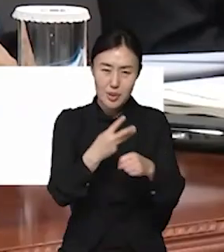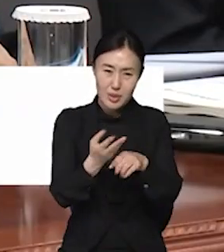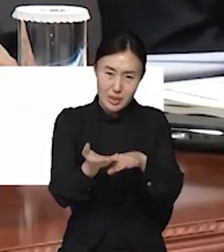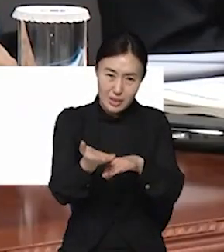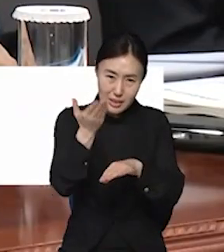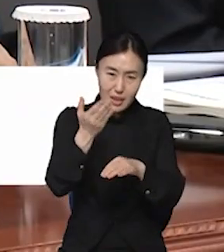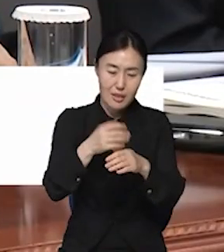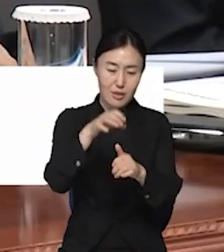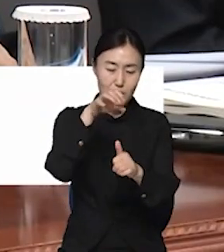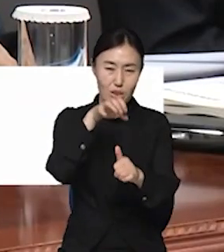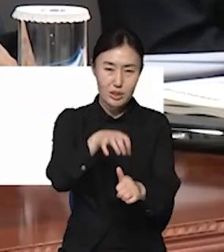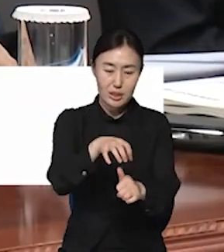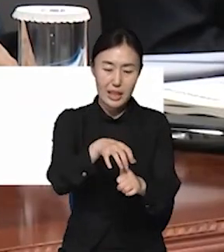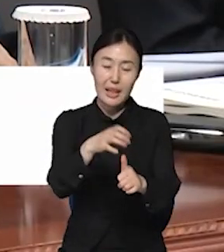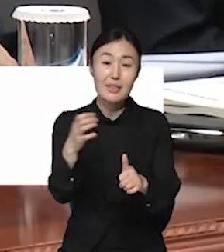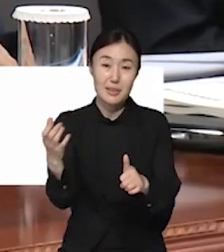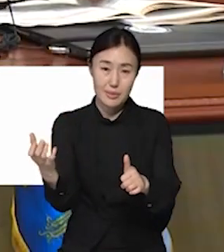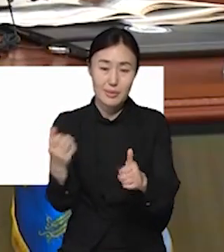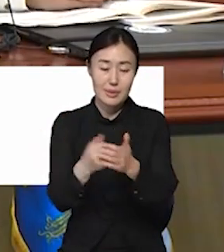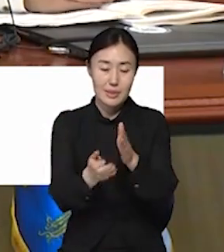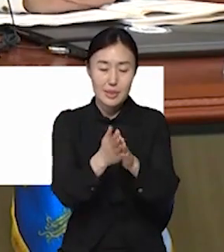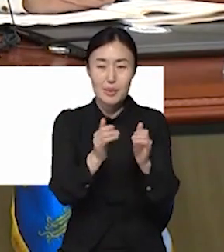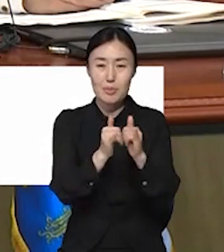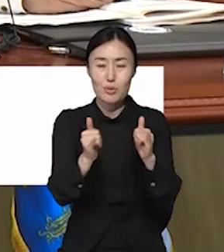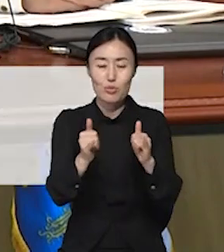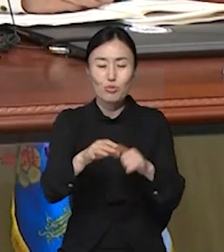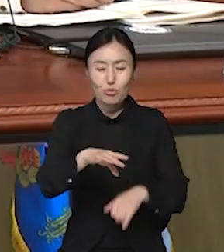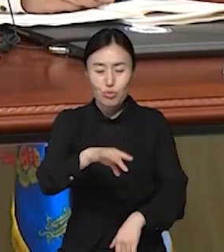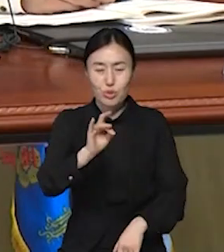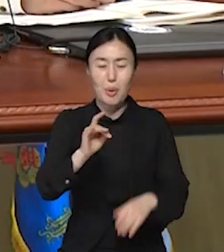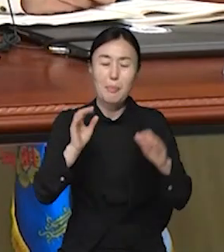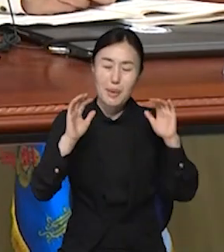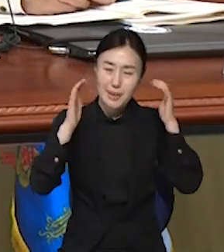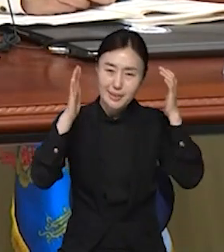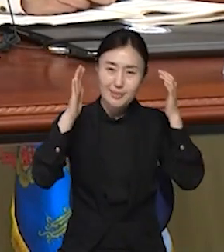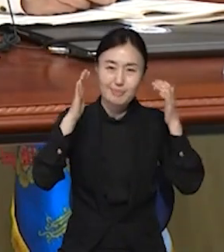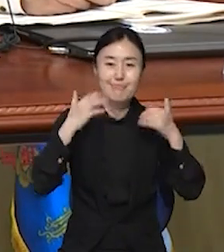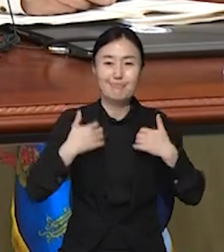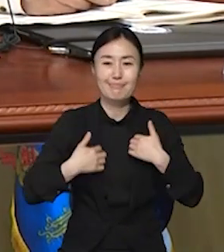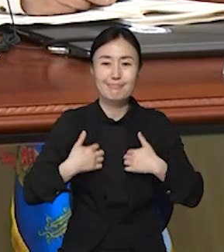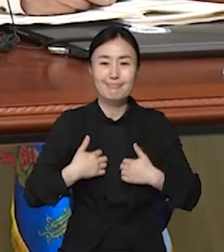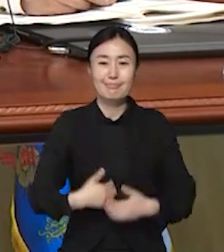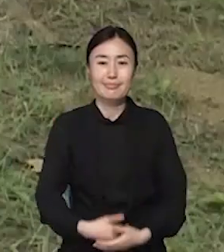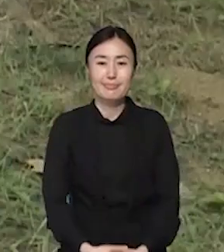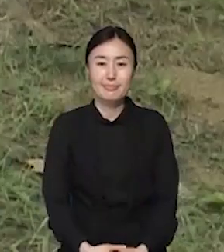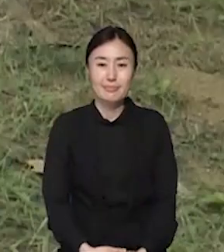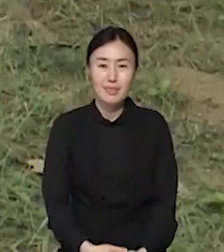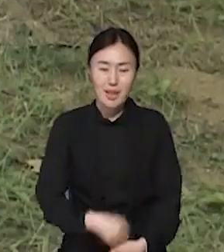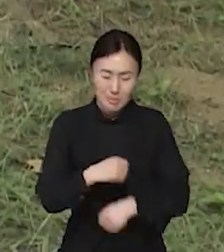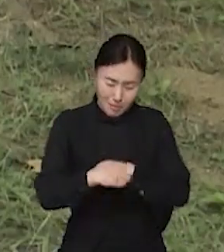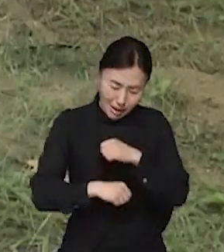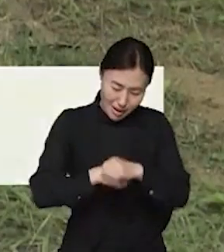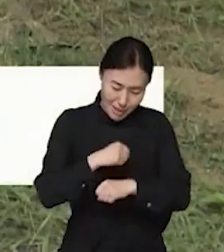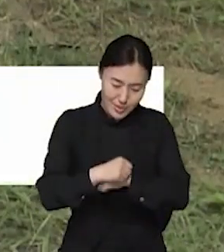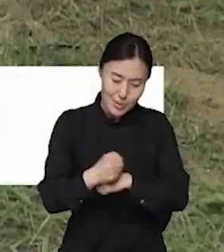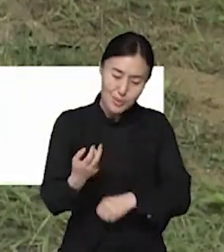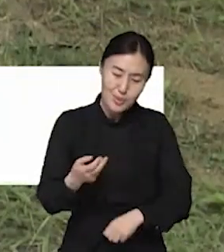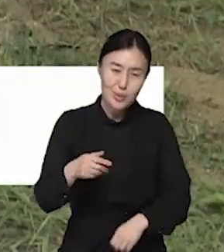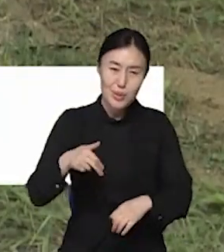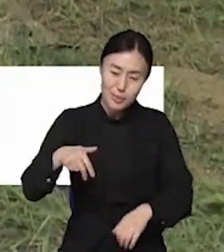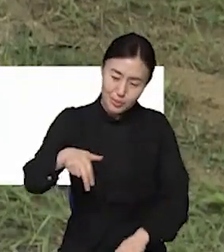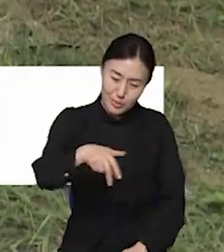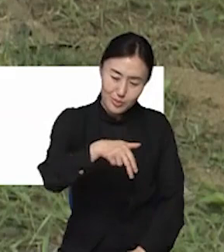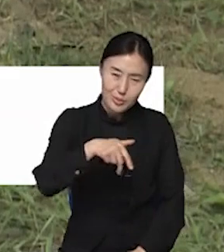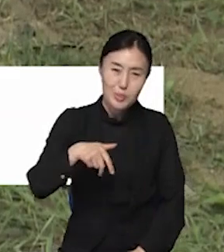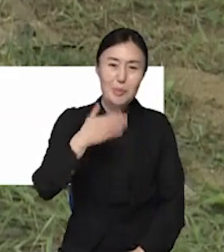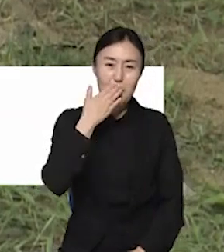유지됐던 격리 의무가 해제되면서 시민들은 일단 반기는 분위기입니다. 마음껏 좀 돌아다닐 수 있어서 되게